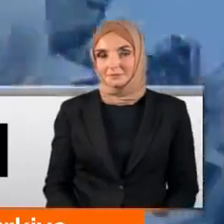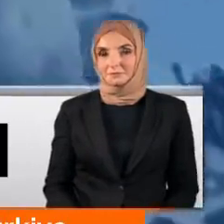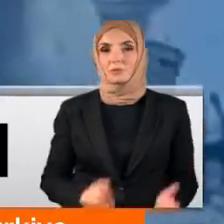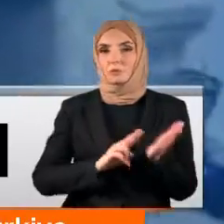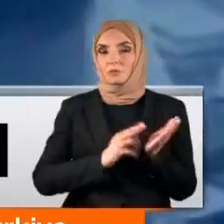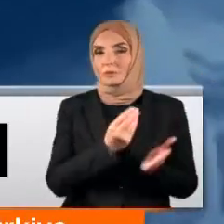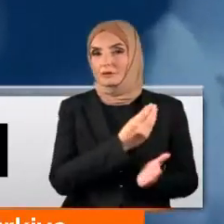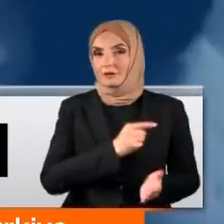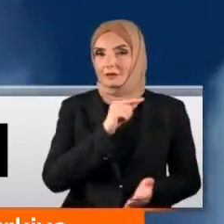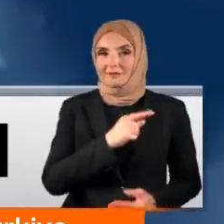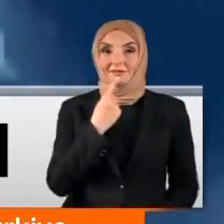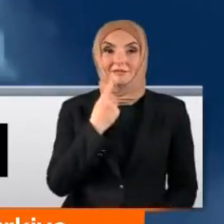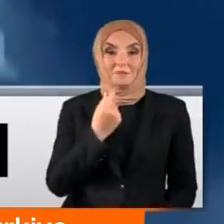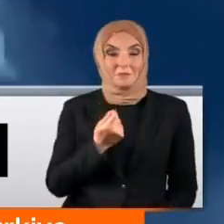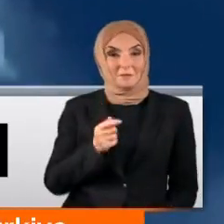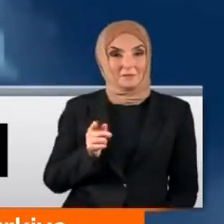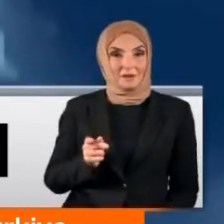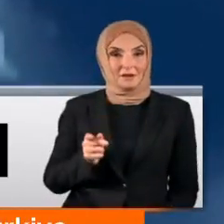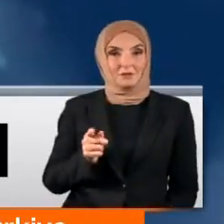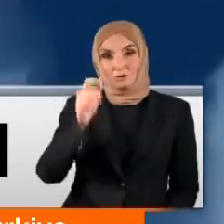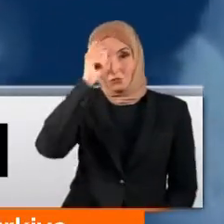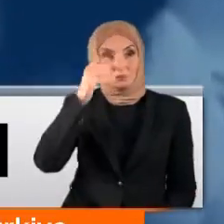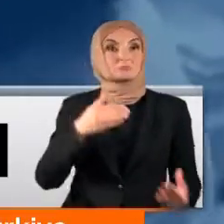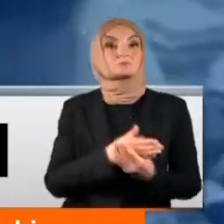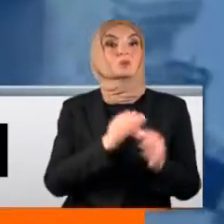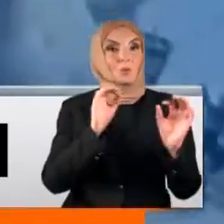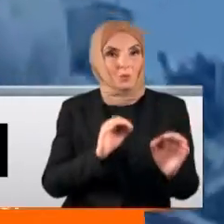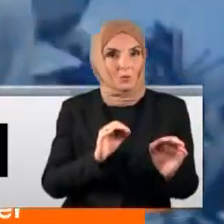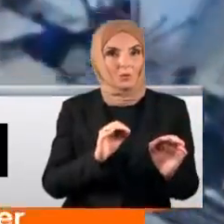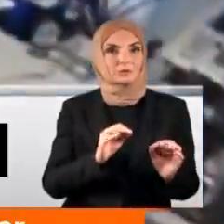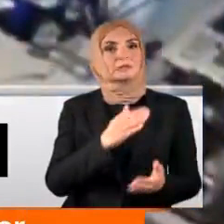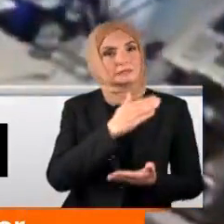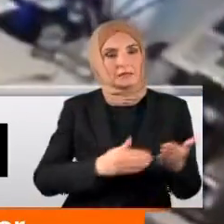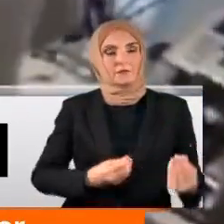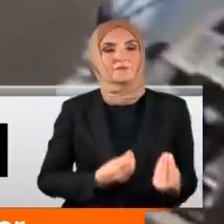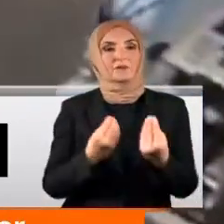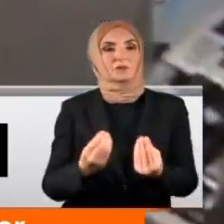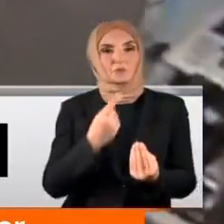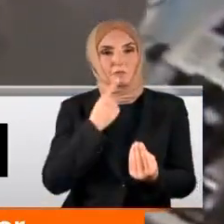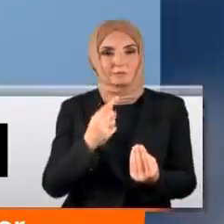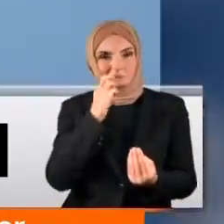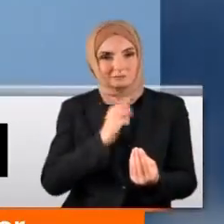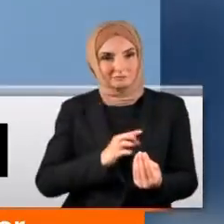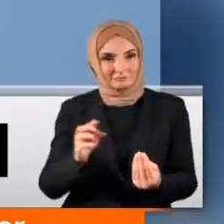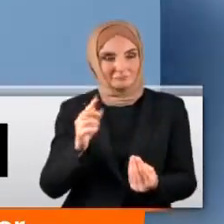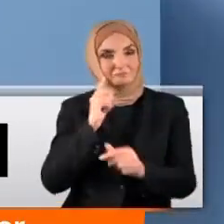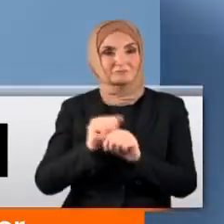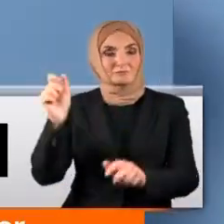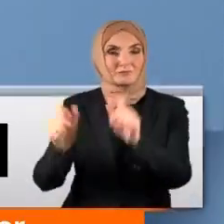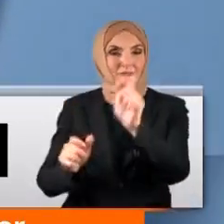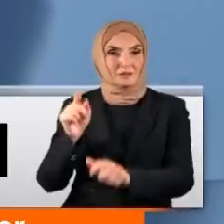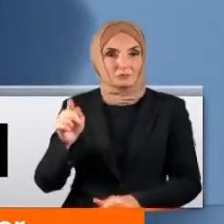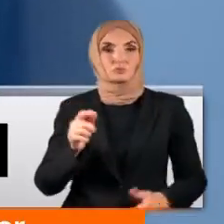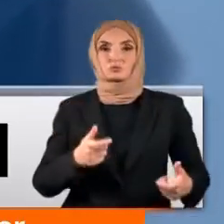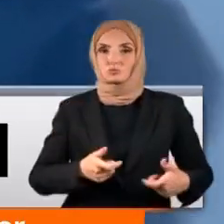sözde paranın Türkiye'ye sokulması halinde yarısını vereceğiz diyerek kandırdığı mağdurlardan gümrük ve kurye masrafları gibi nedenlerle